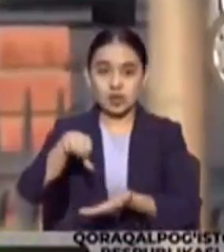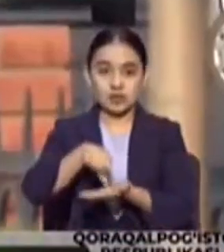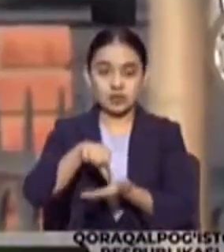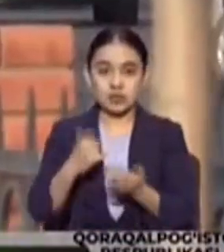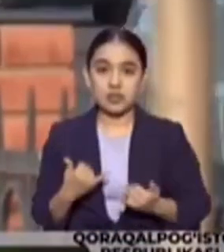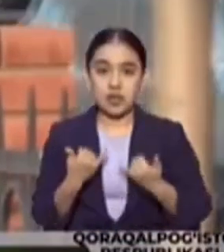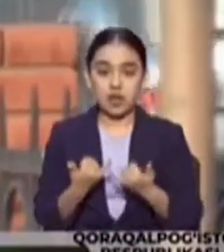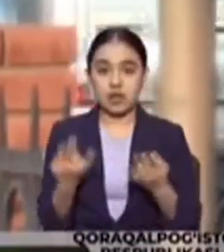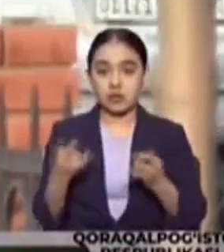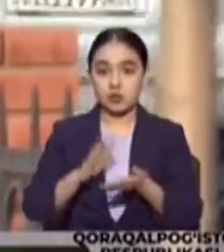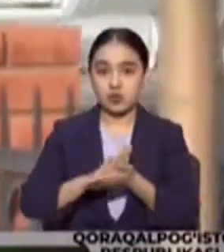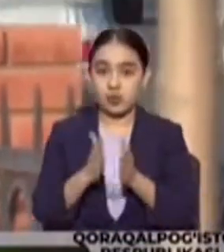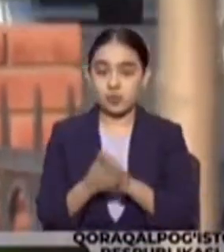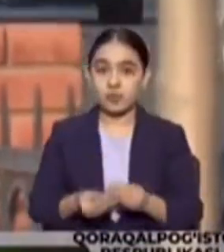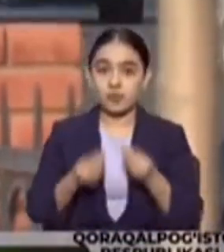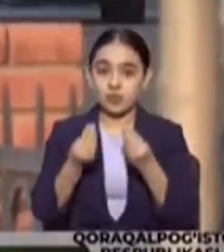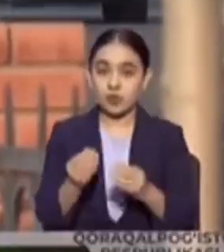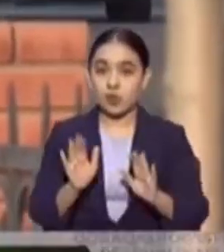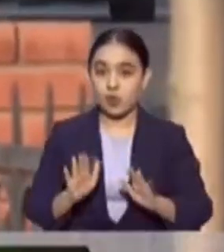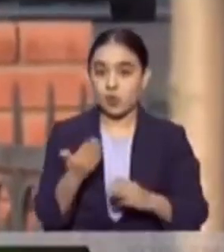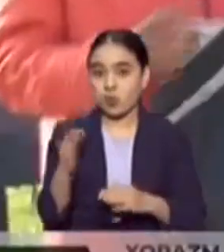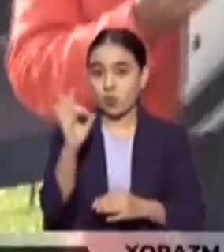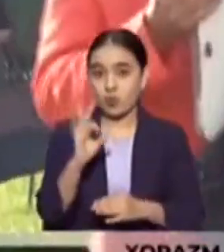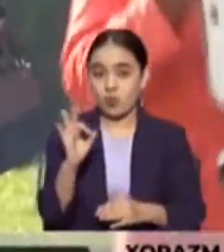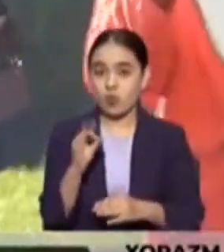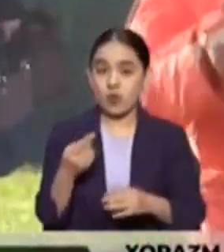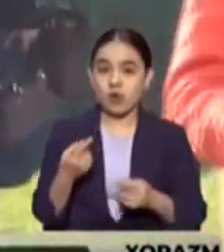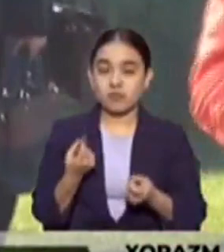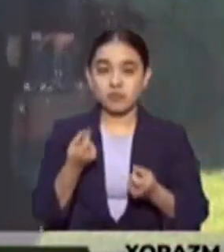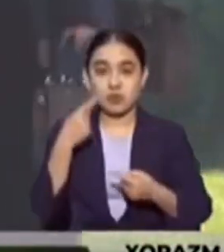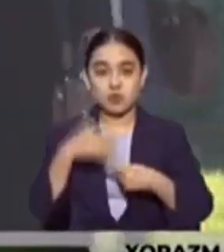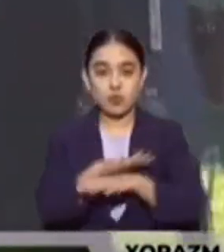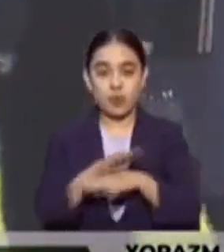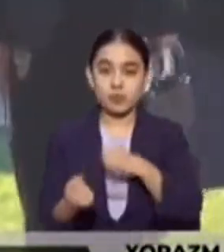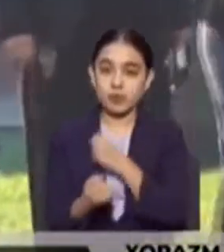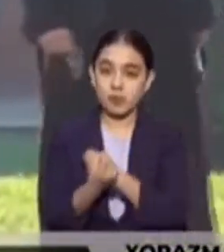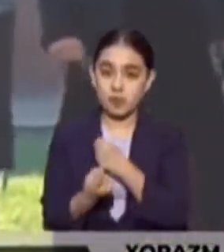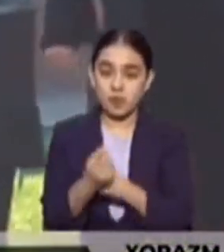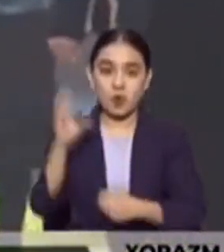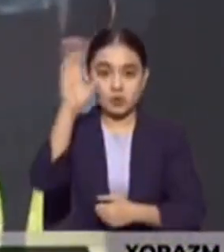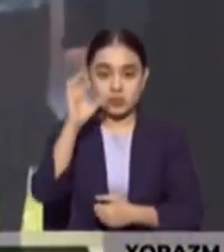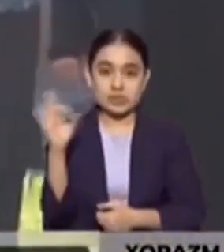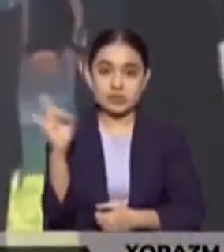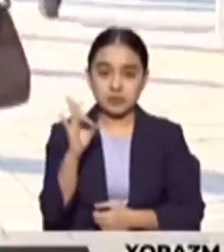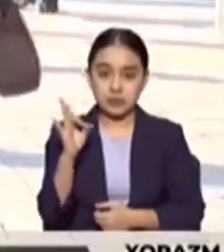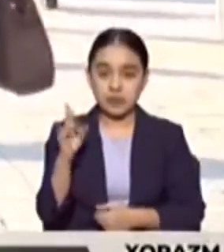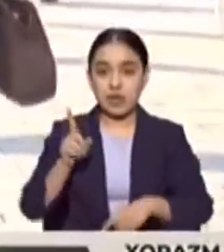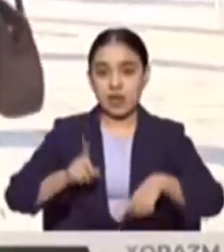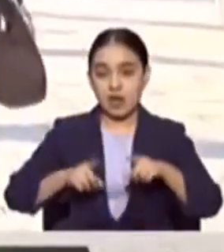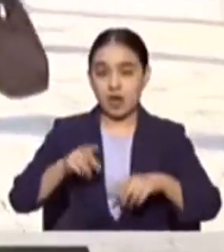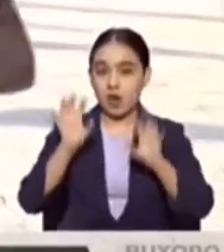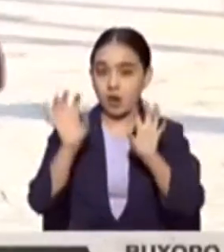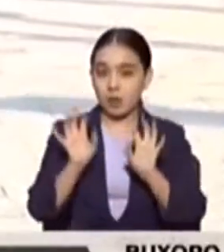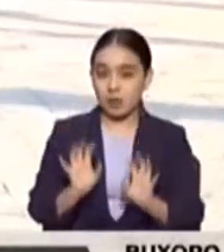etishlari uchun zarur sharoitlar yaratilmoqda. Ammo bu borada ayrim tushunmovchiliklar yuzaga kelyapti. O'zbekiston Respublikasining ayrim